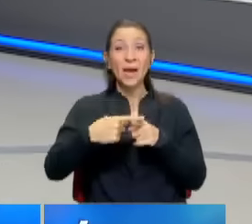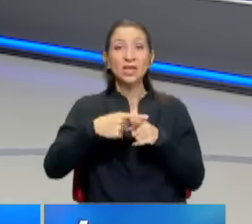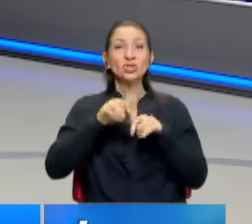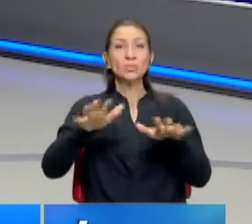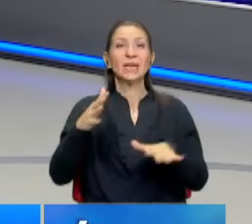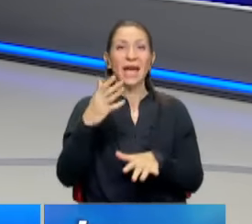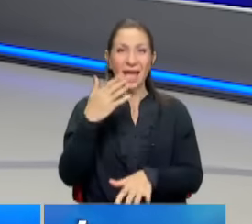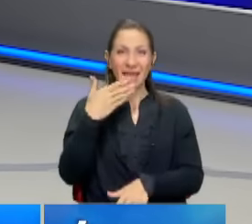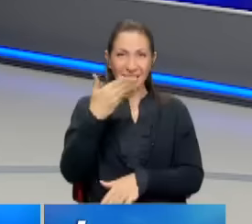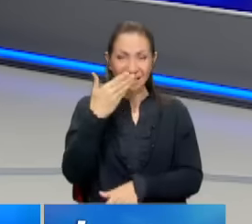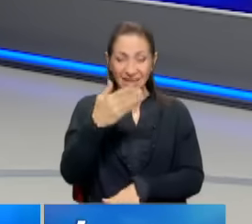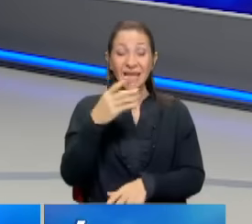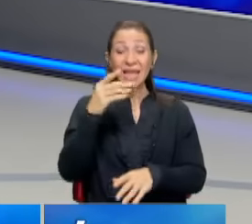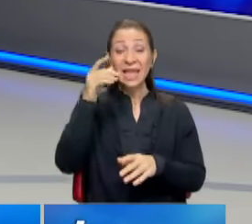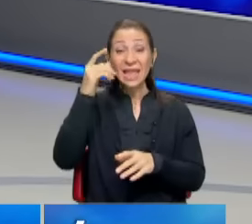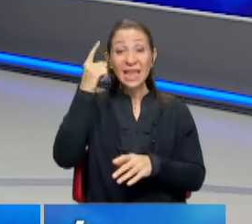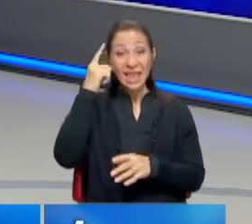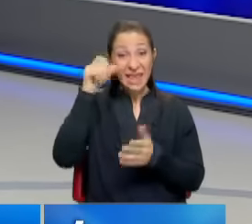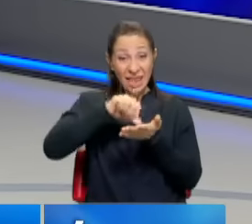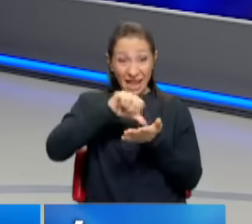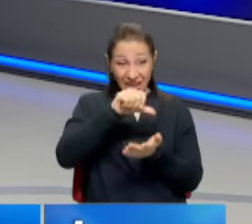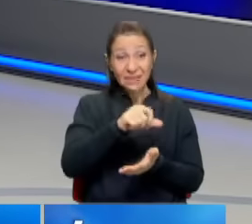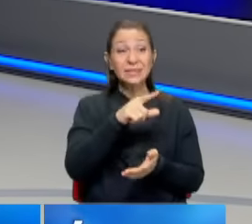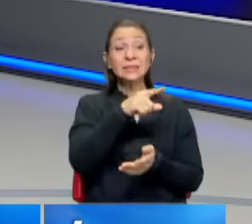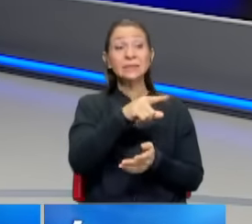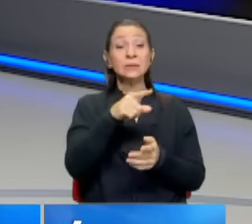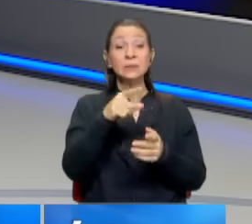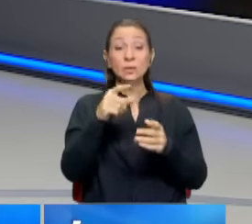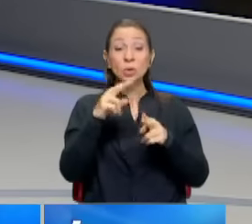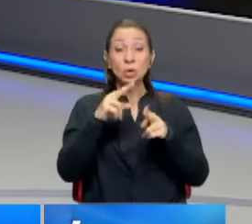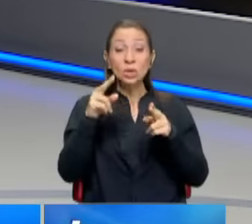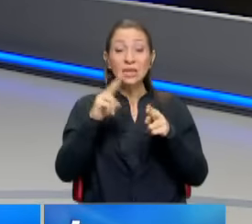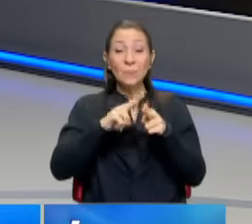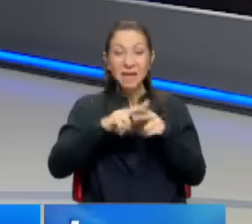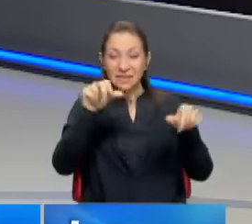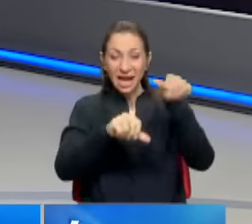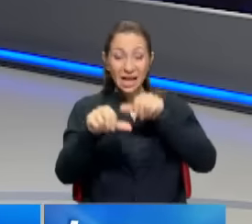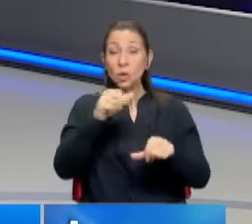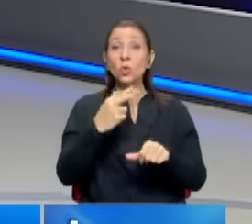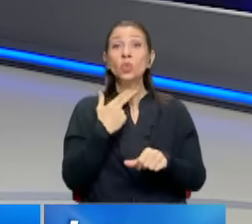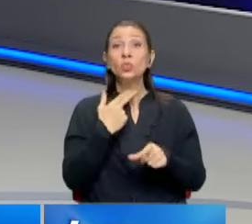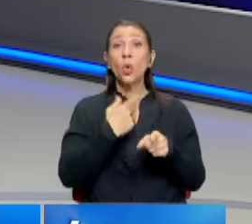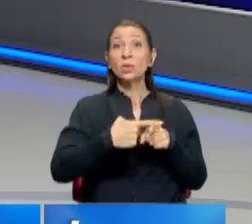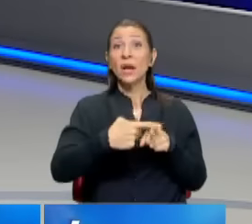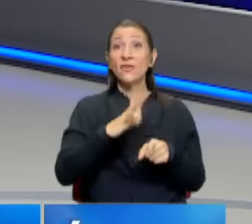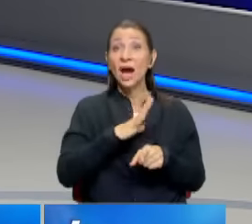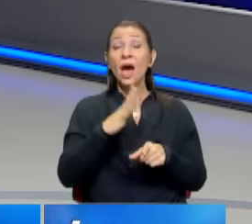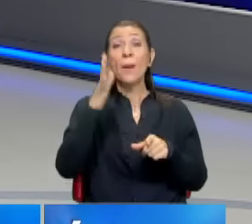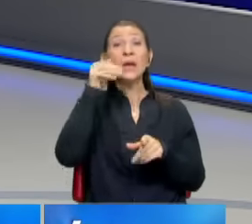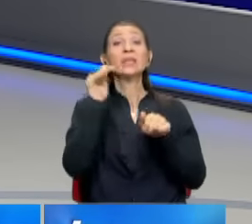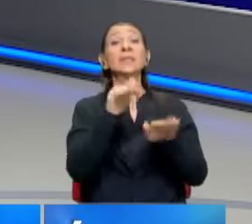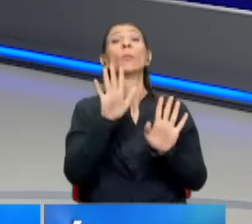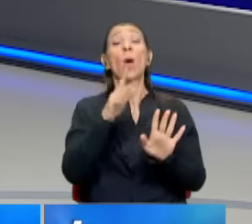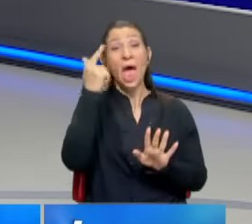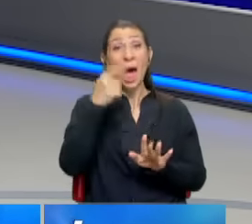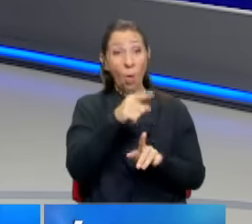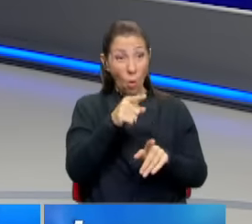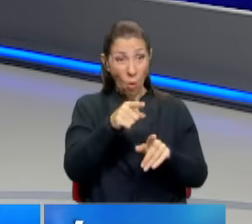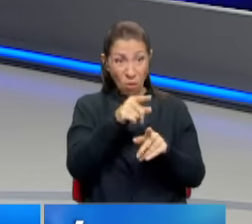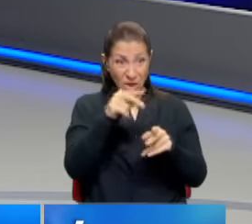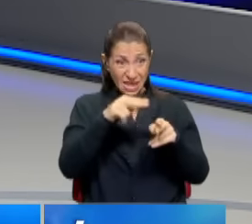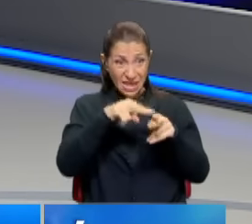Çünkü İran'ın nükleer tesislerinde Rus ortaklığı var. Amerika böyle bir saldırıyı desteklemiyor. Çünkü eğer o